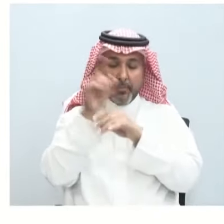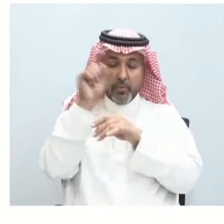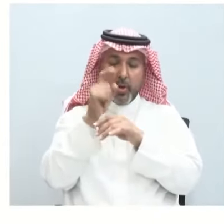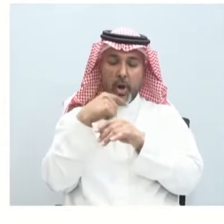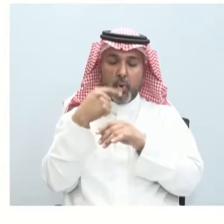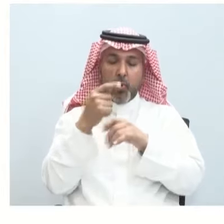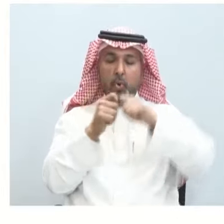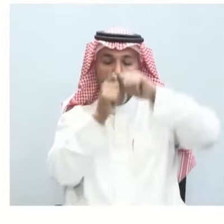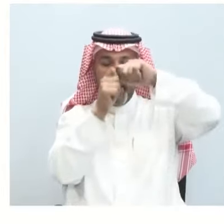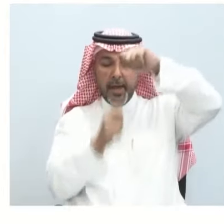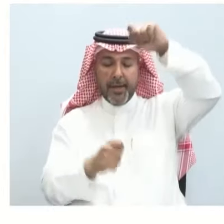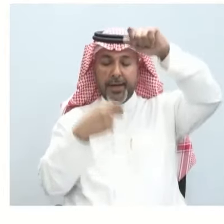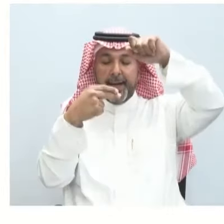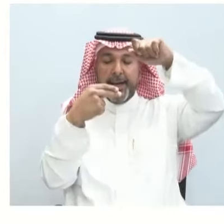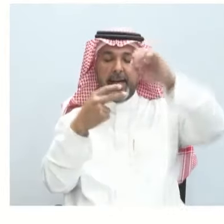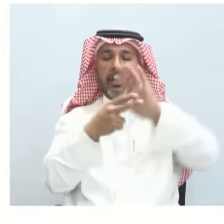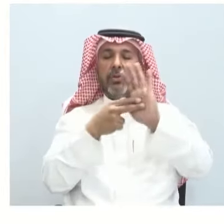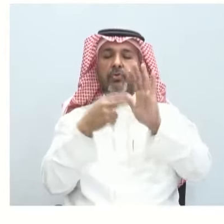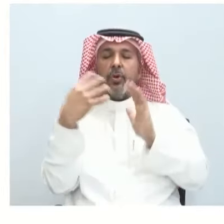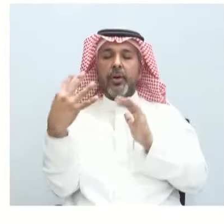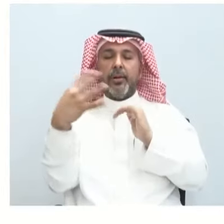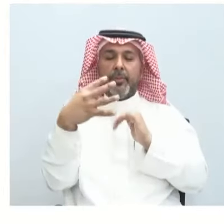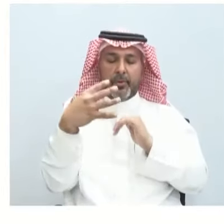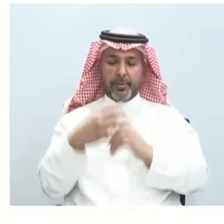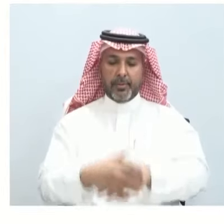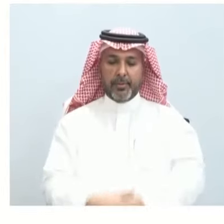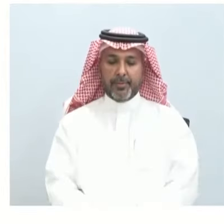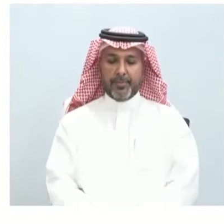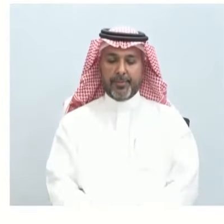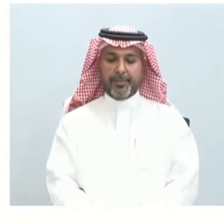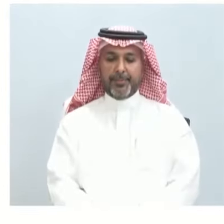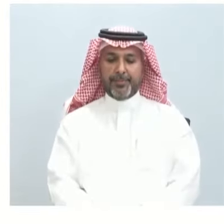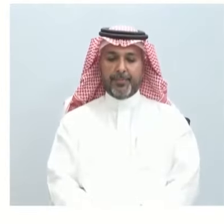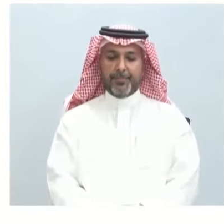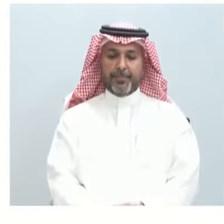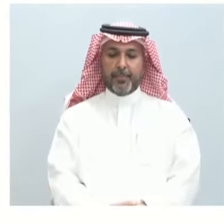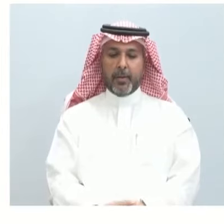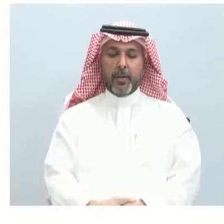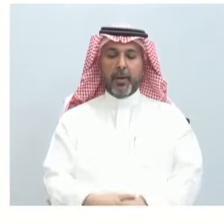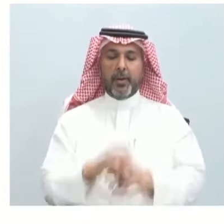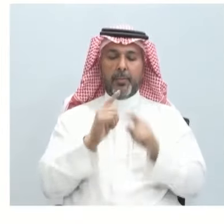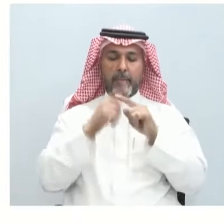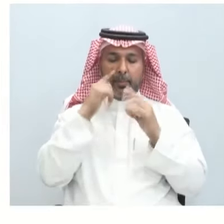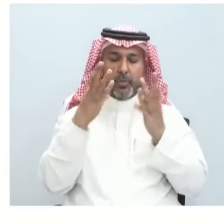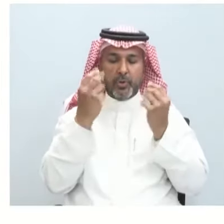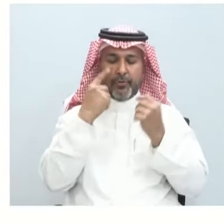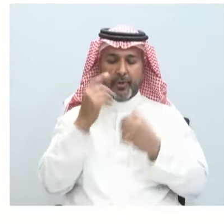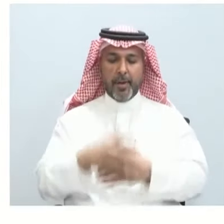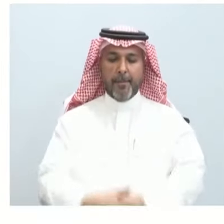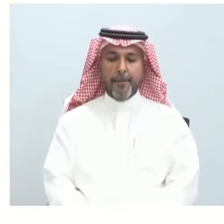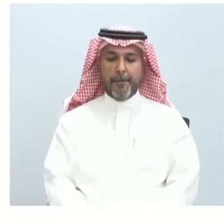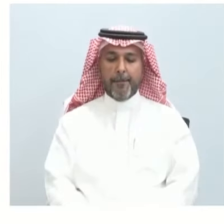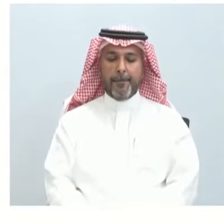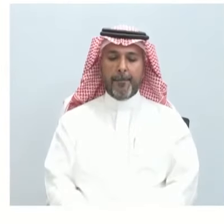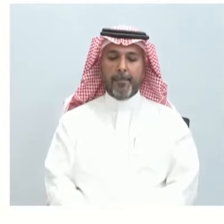44 تربيع زائد خمسه على اثنين مضروبه في 44 عمليات الاغتصار ونجي عمليه